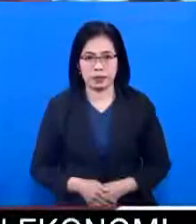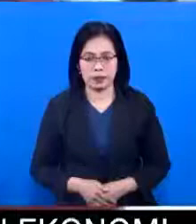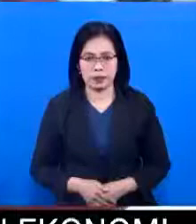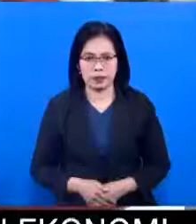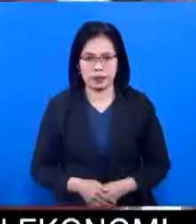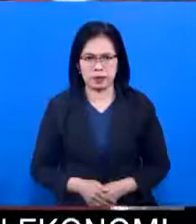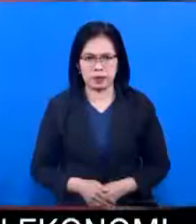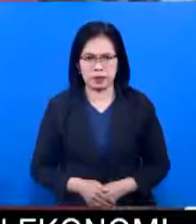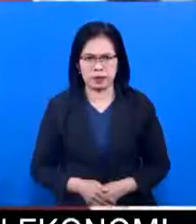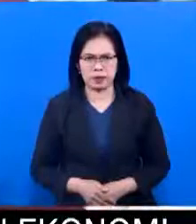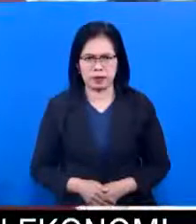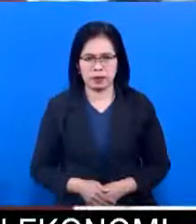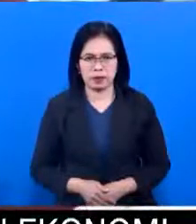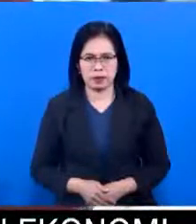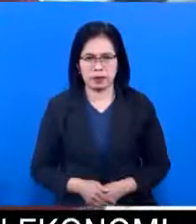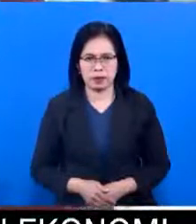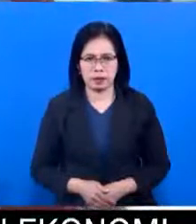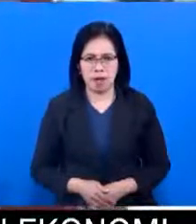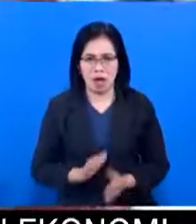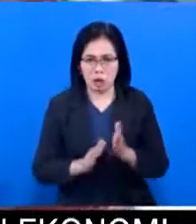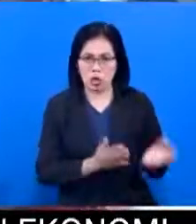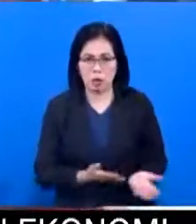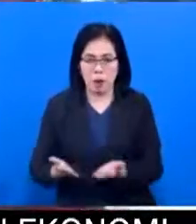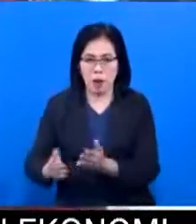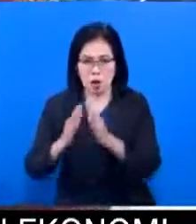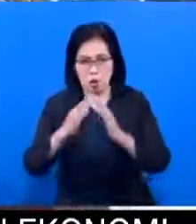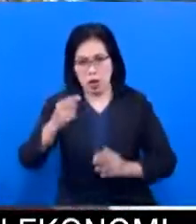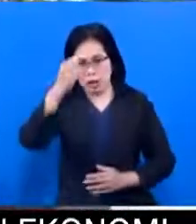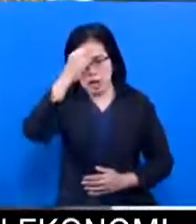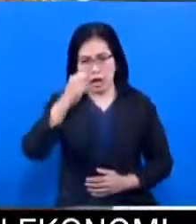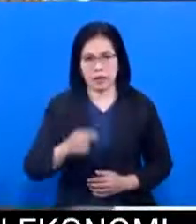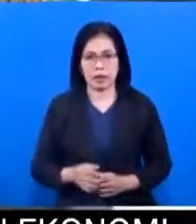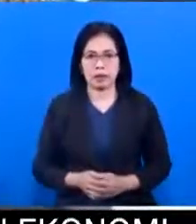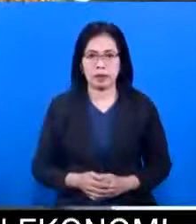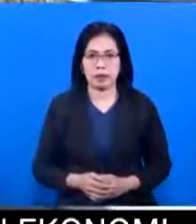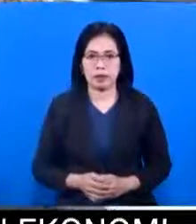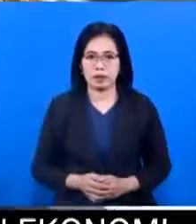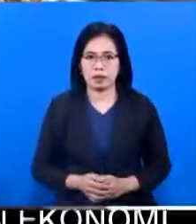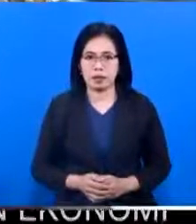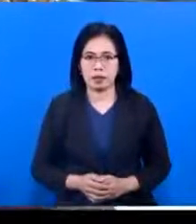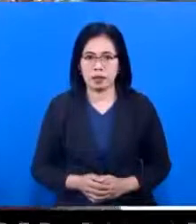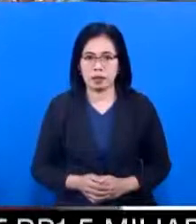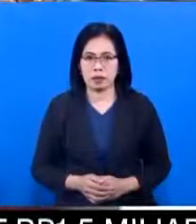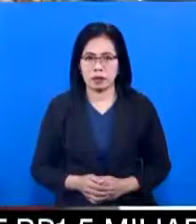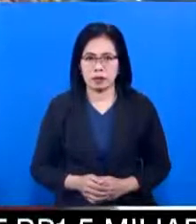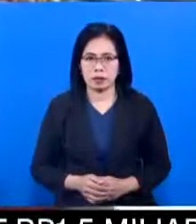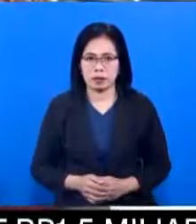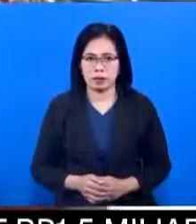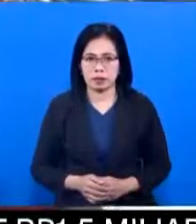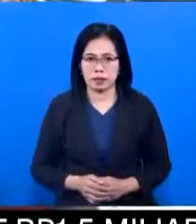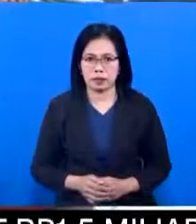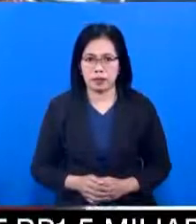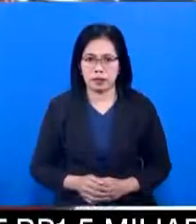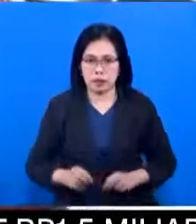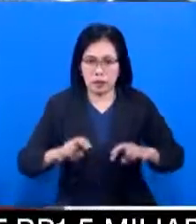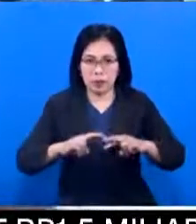kita bawa ke Rumah Sakit Polri. Sampai saat ini tim identifikasi masih